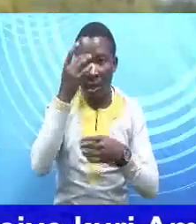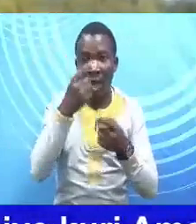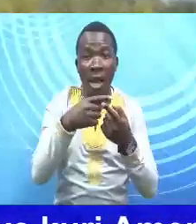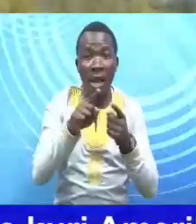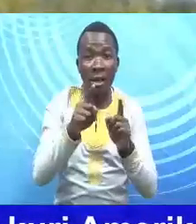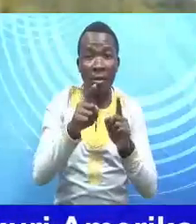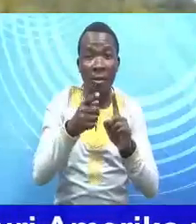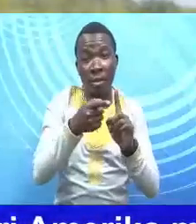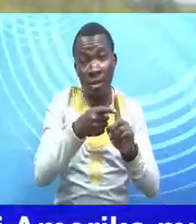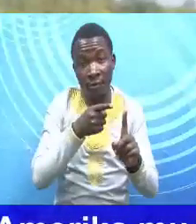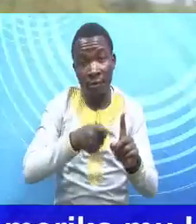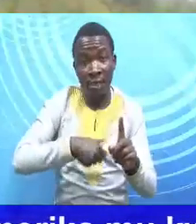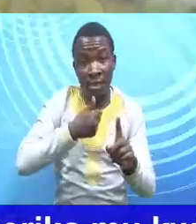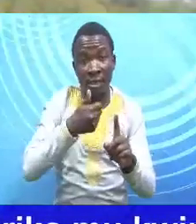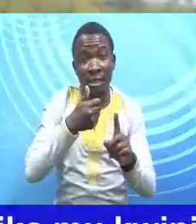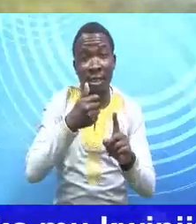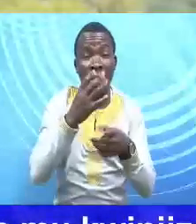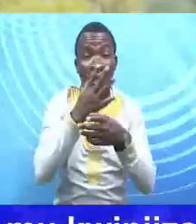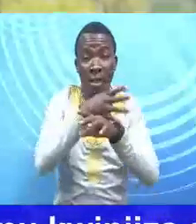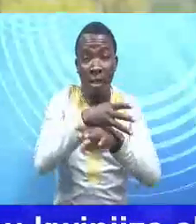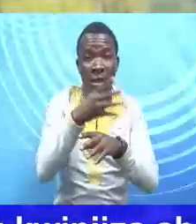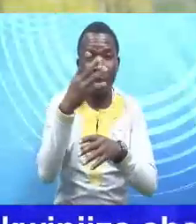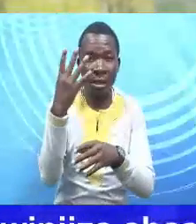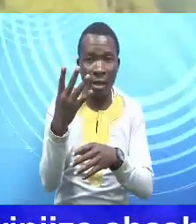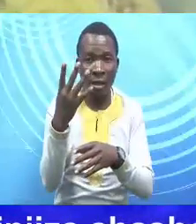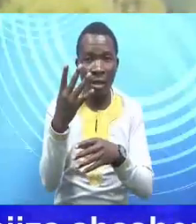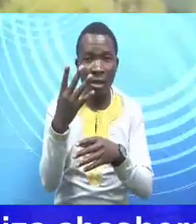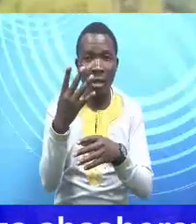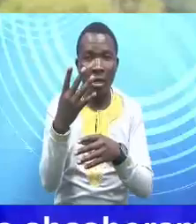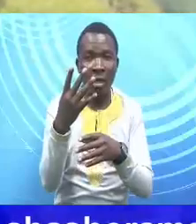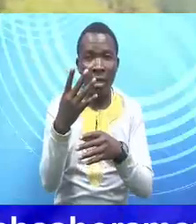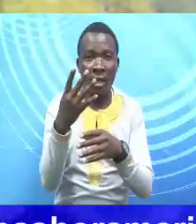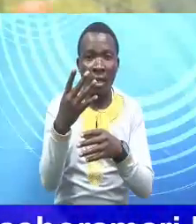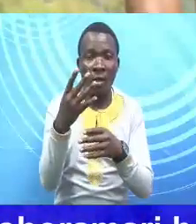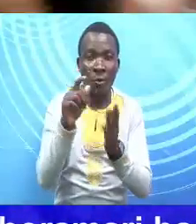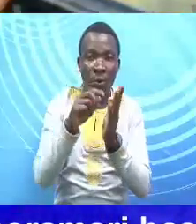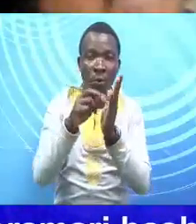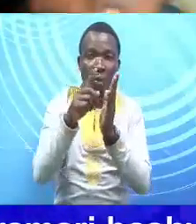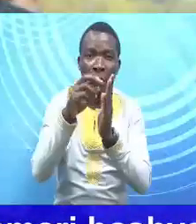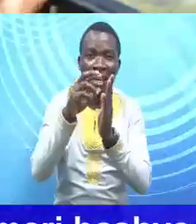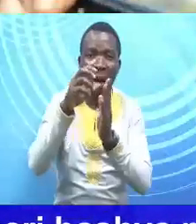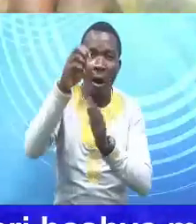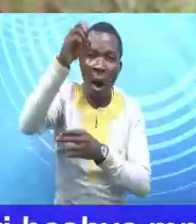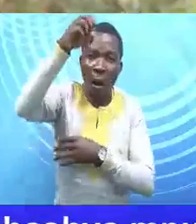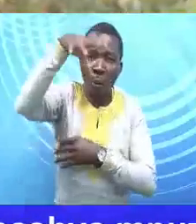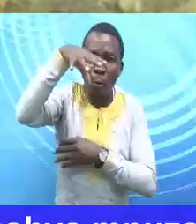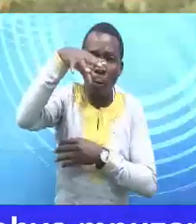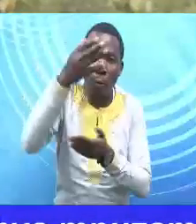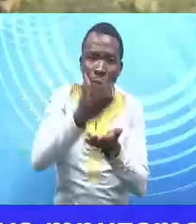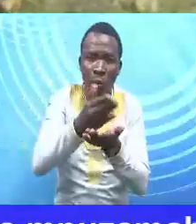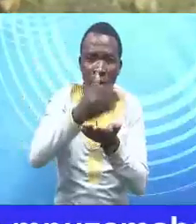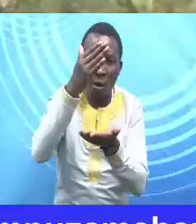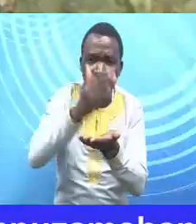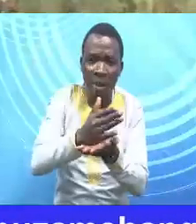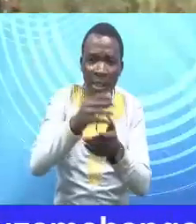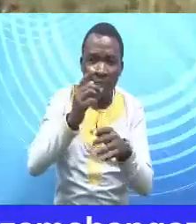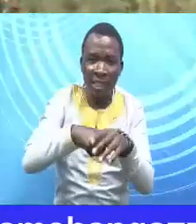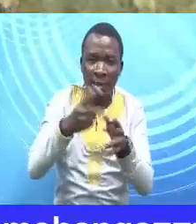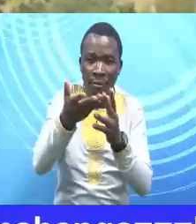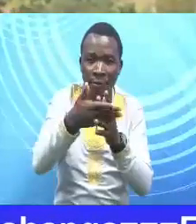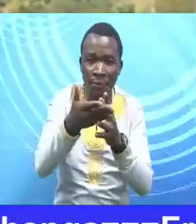inshuro zirenze enye. Ubwo yari ipota tumutesha ayigezemo hagati. Sije avuga kuko n'ubundi yari asanzwe